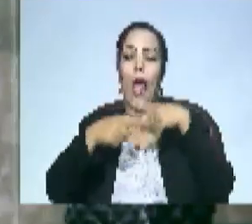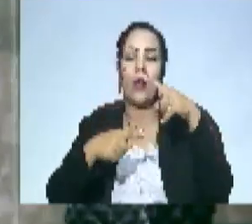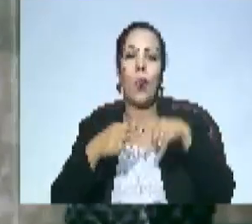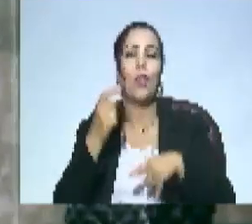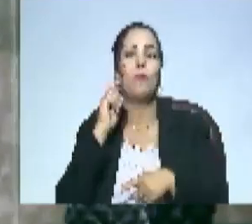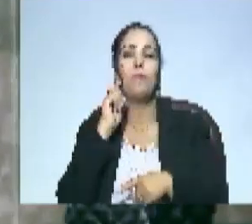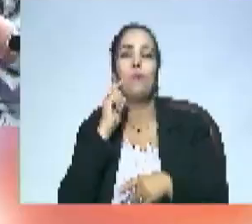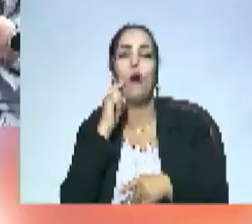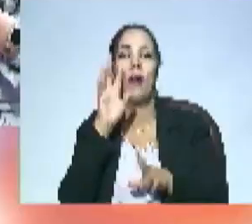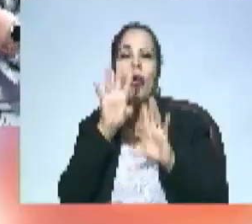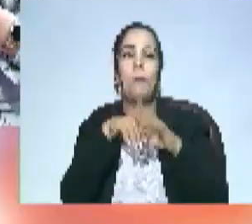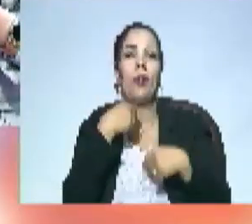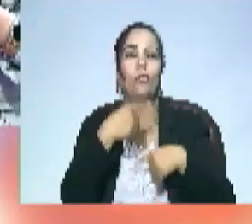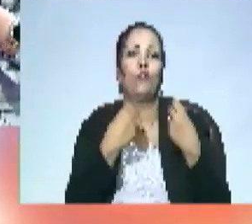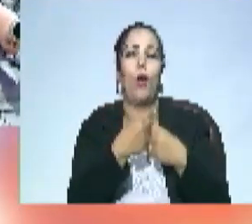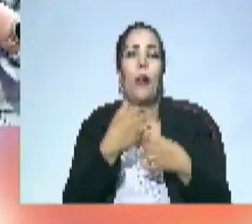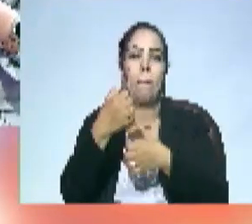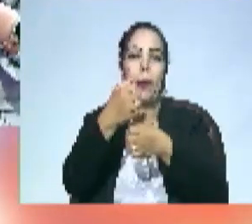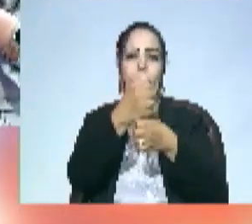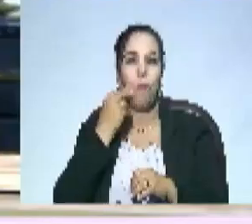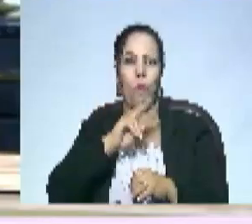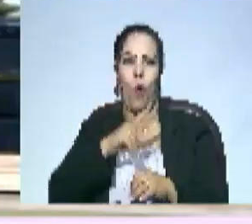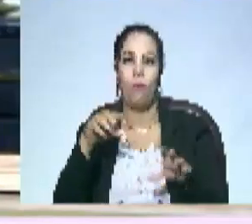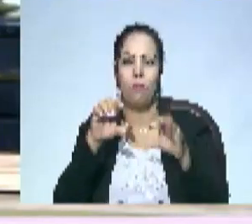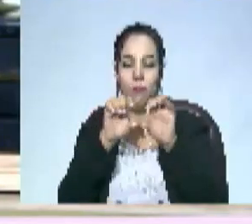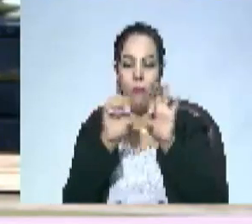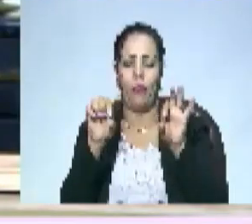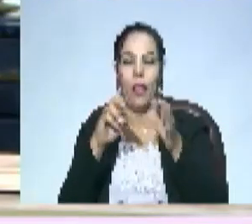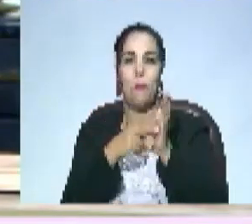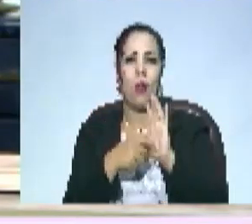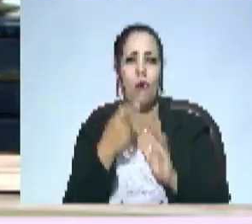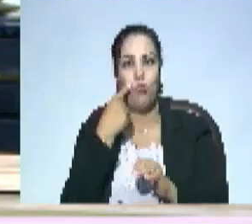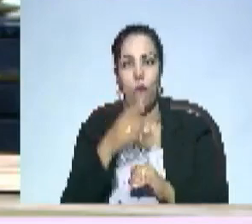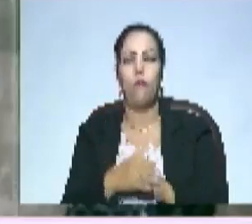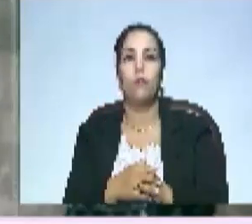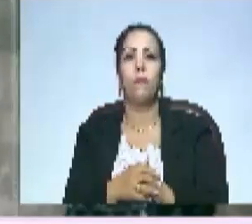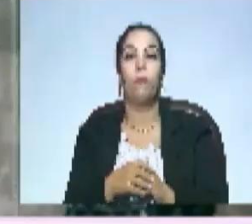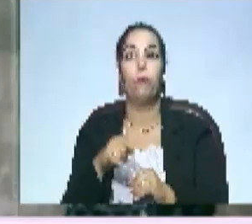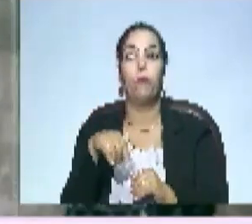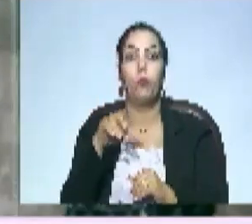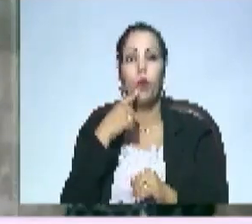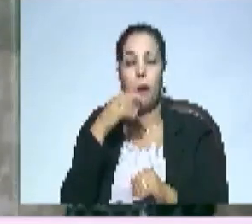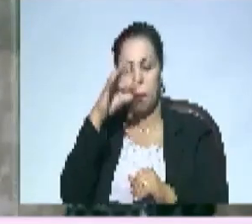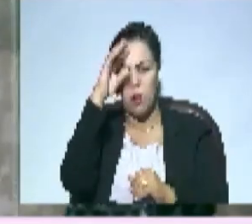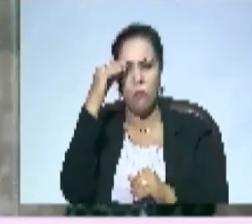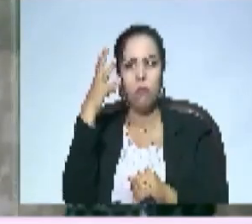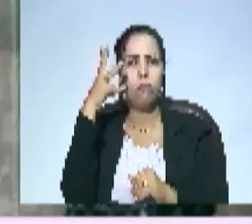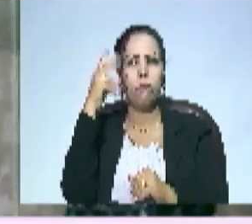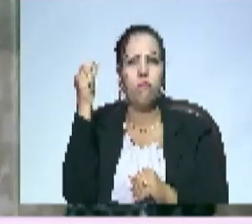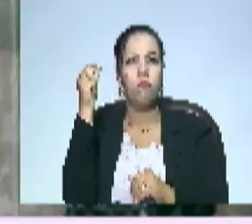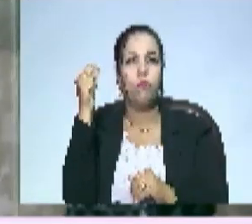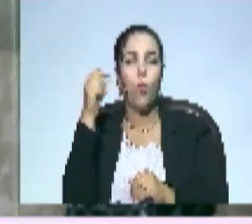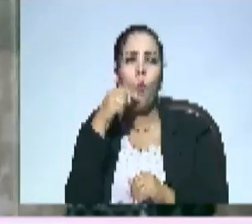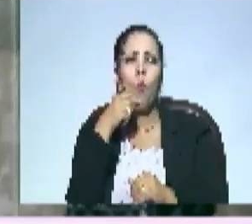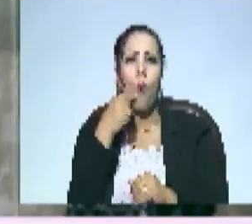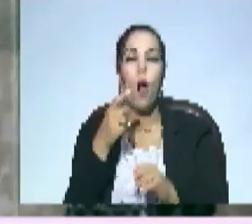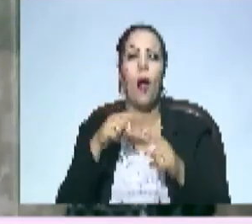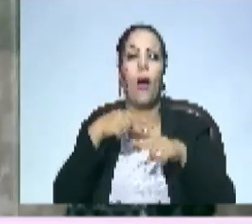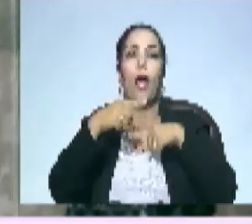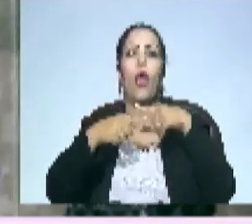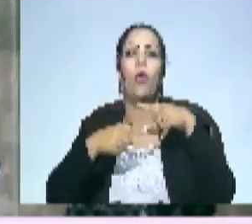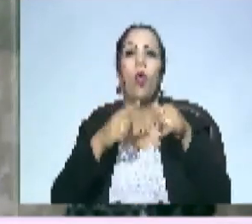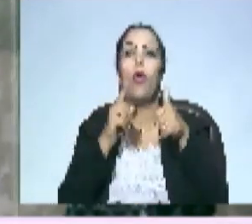ده اللي هو قدام حضراتكم ده برض تاه منه نقطه الكنالوني واول